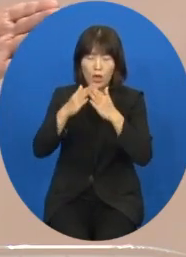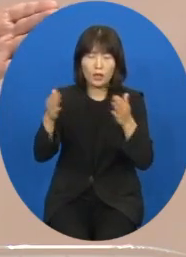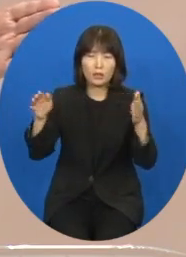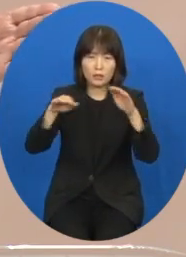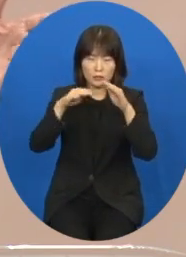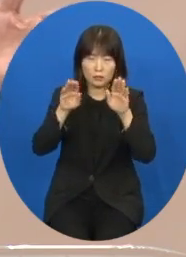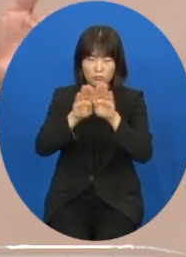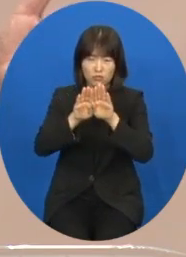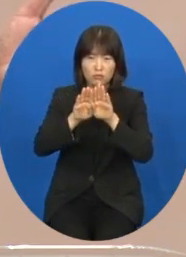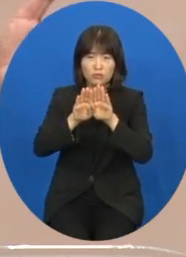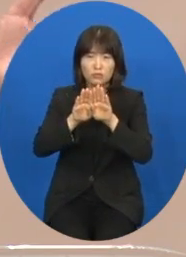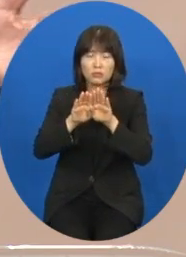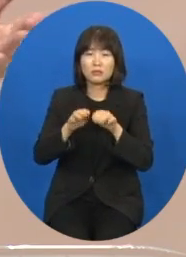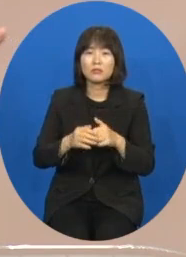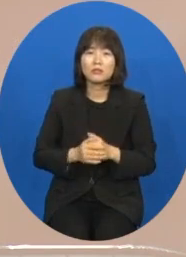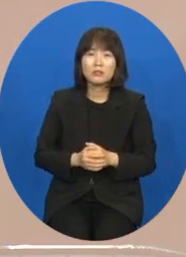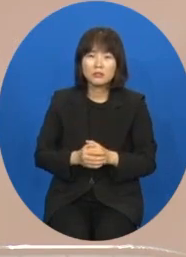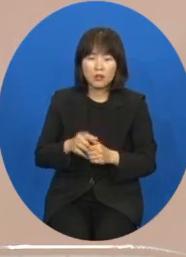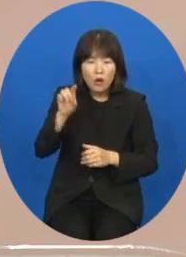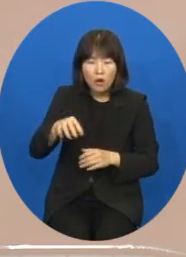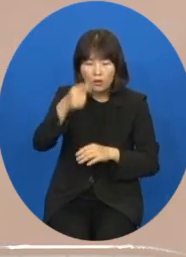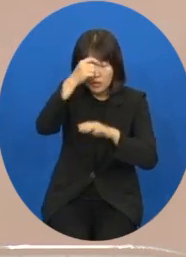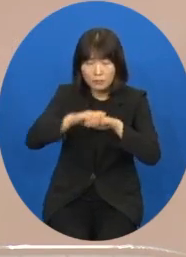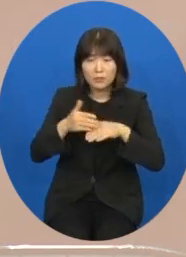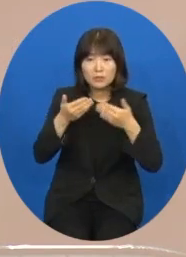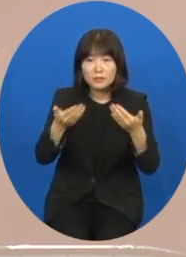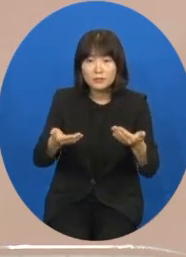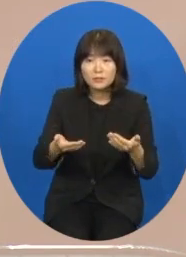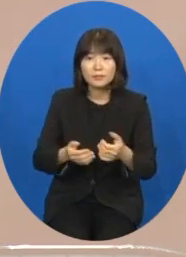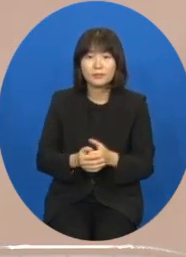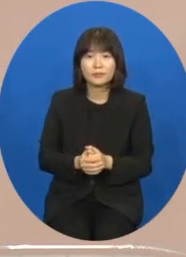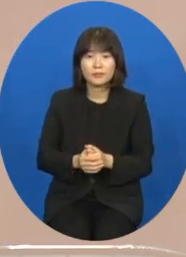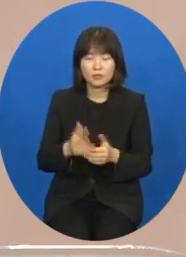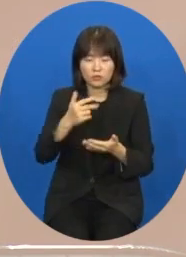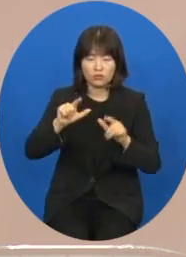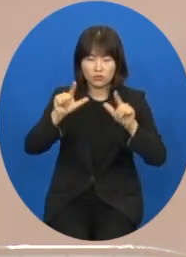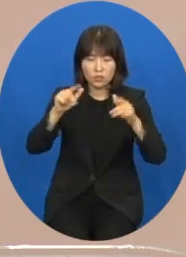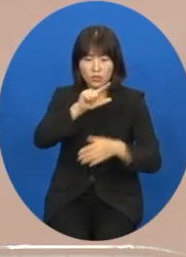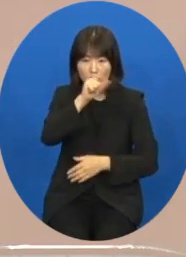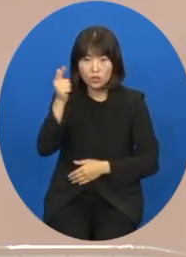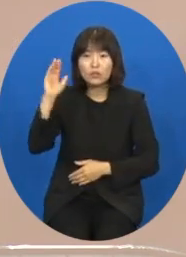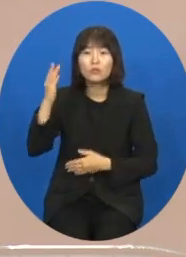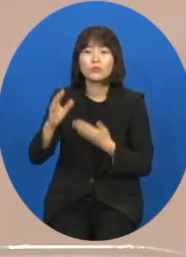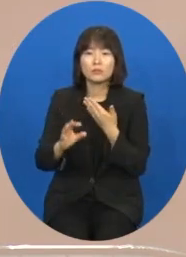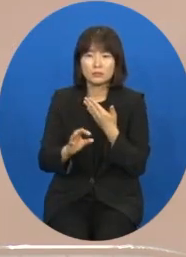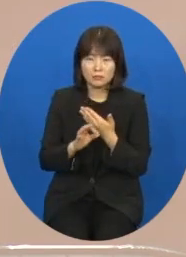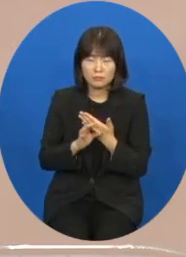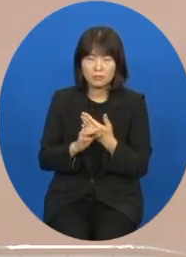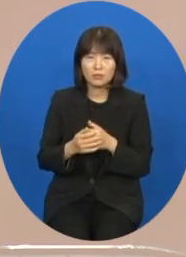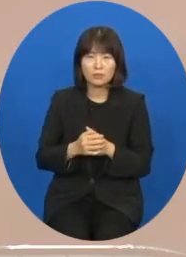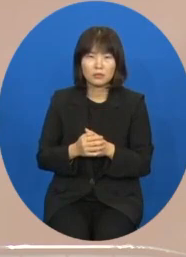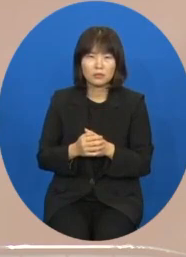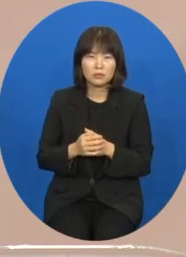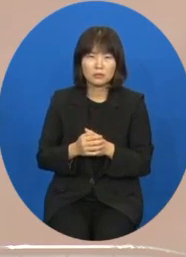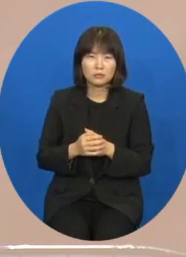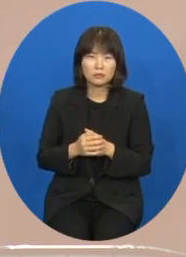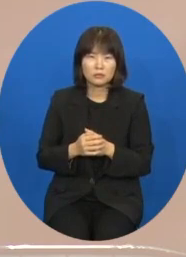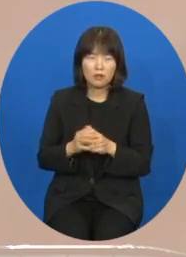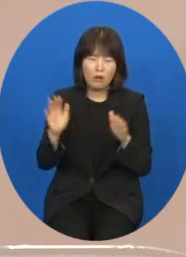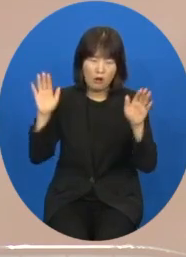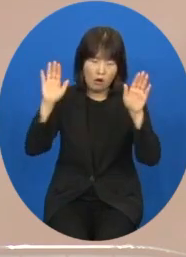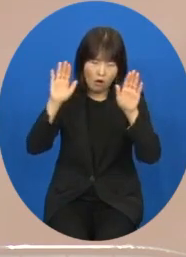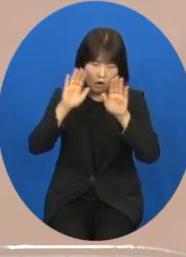닫아버렸으니 어디서 예배를 드려요? 주일 저녁이 되면 아주 검은 계통의 옷을